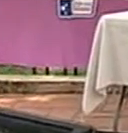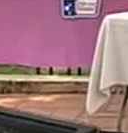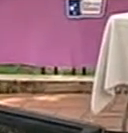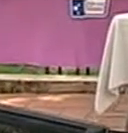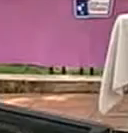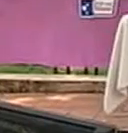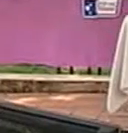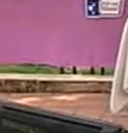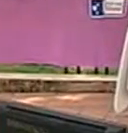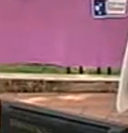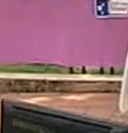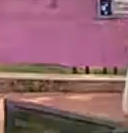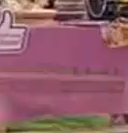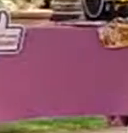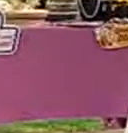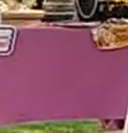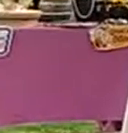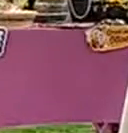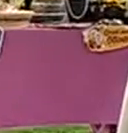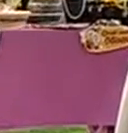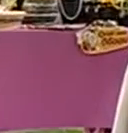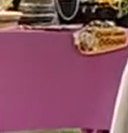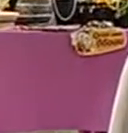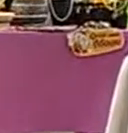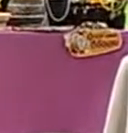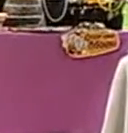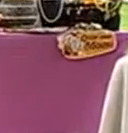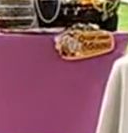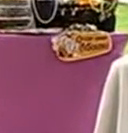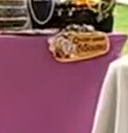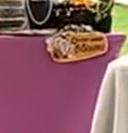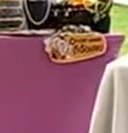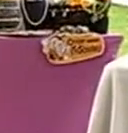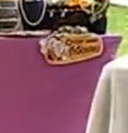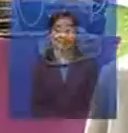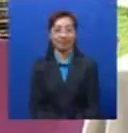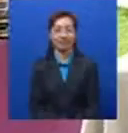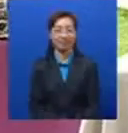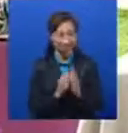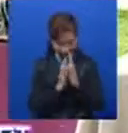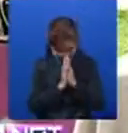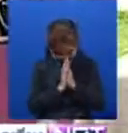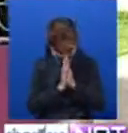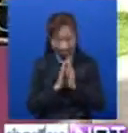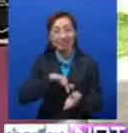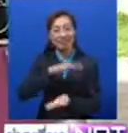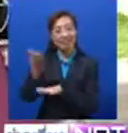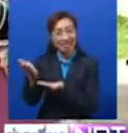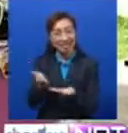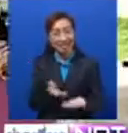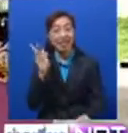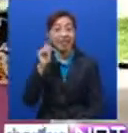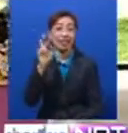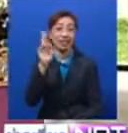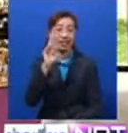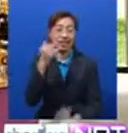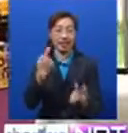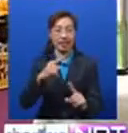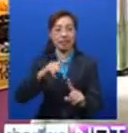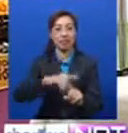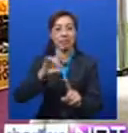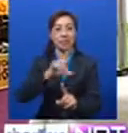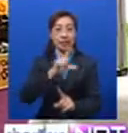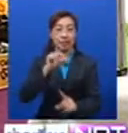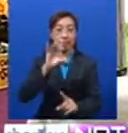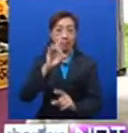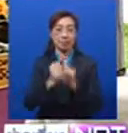งจริงเอธรรมชาติสร้างสรรค์ขึ้นมา สวัสดีค่ะ สวัสดีค่ะต้อนรับเข้าสู่ข่าวภาคเที่ยงวันที่28สิงหา